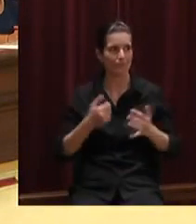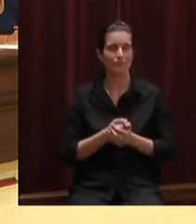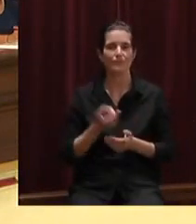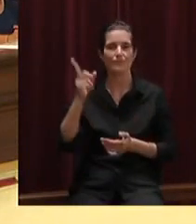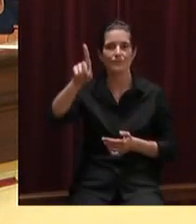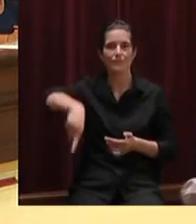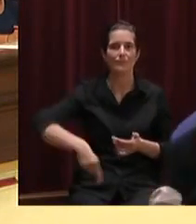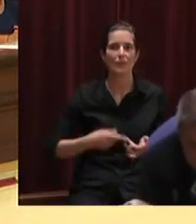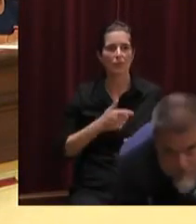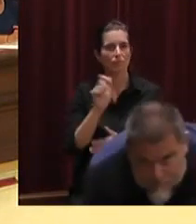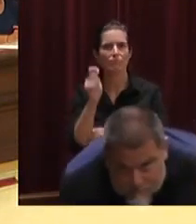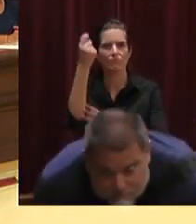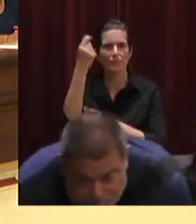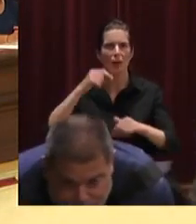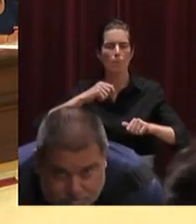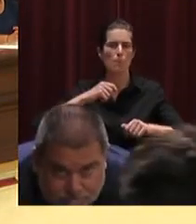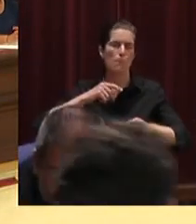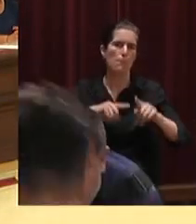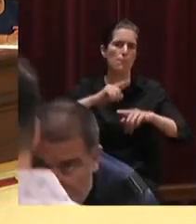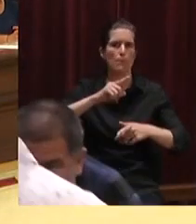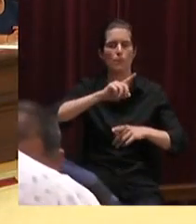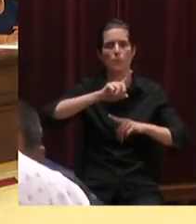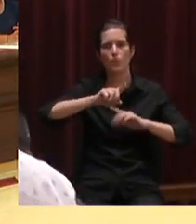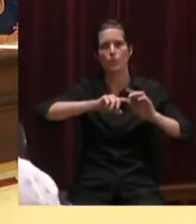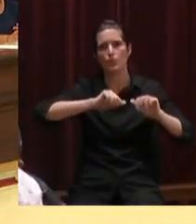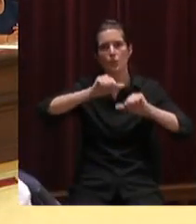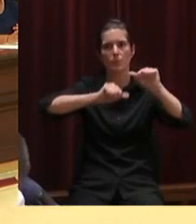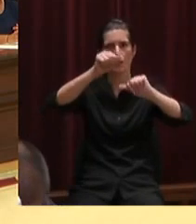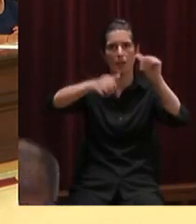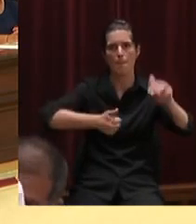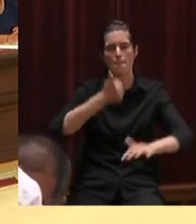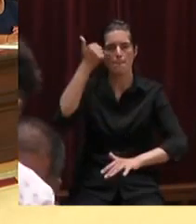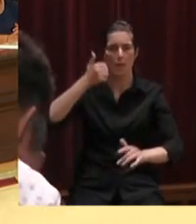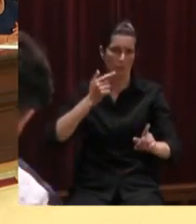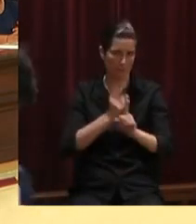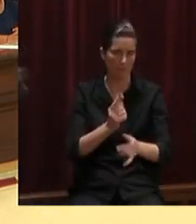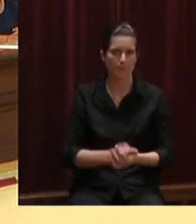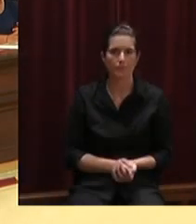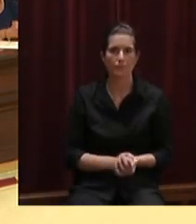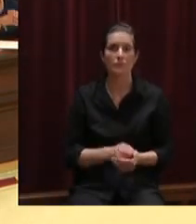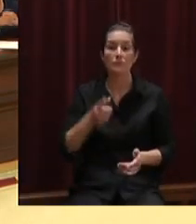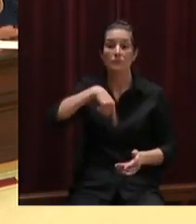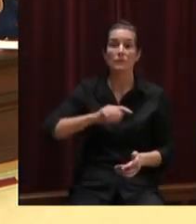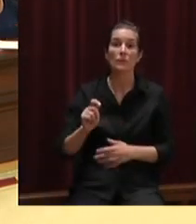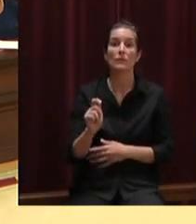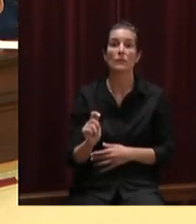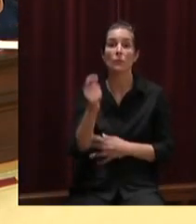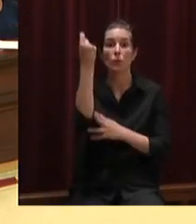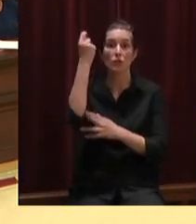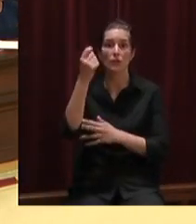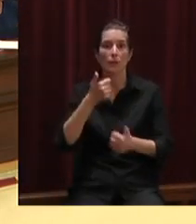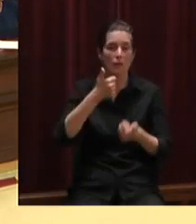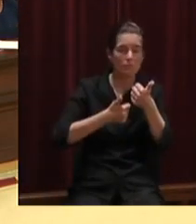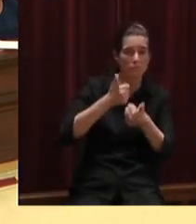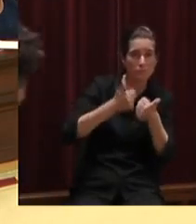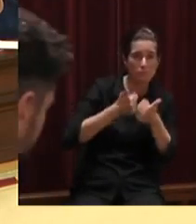compartida. Empresaris i sindicats demostren a les Illes Balears que és possible competir i alhora elevar més que ningú els